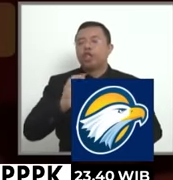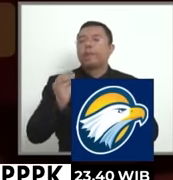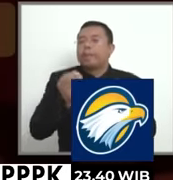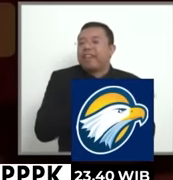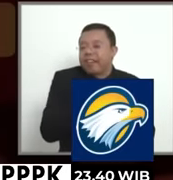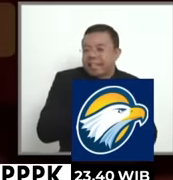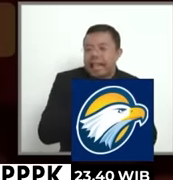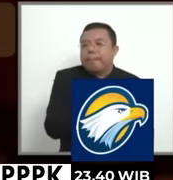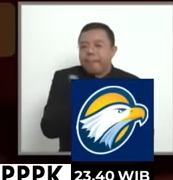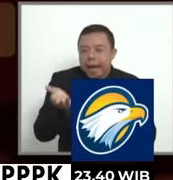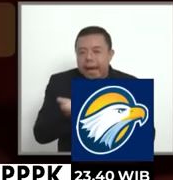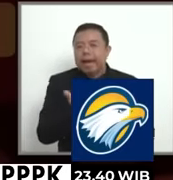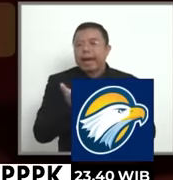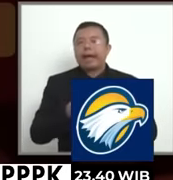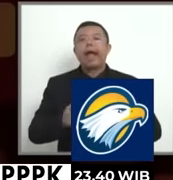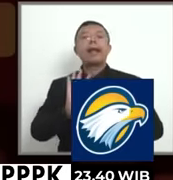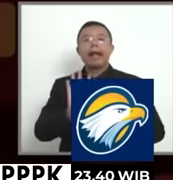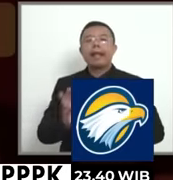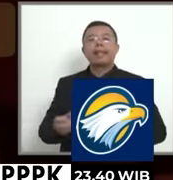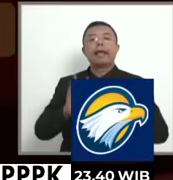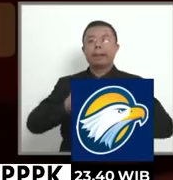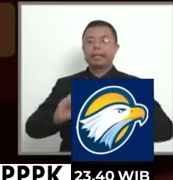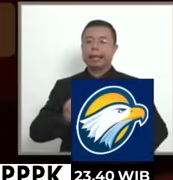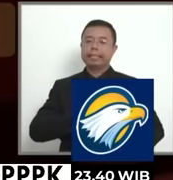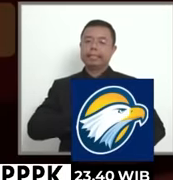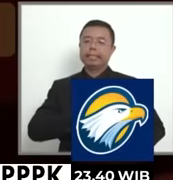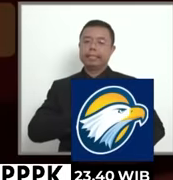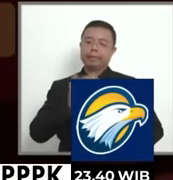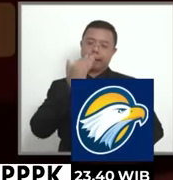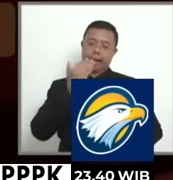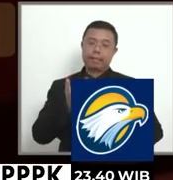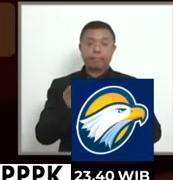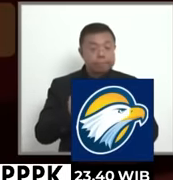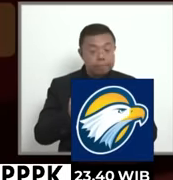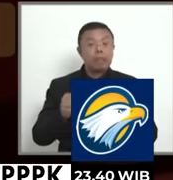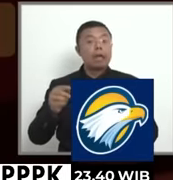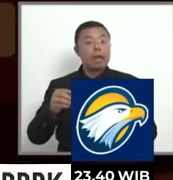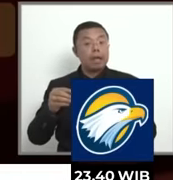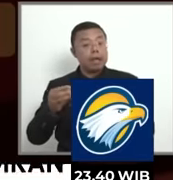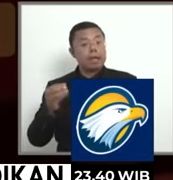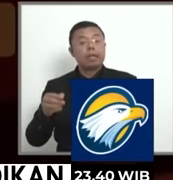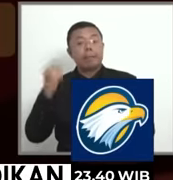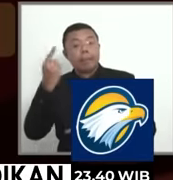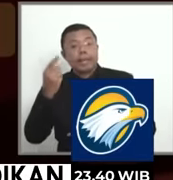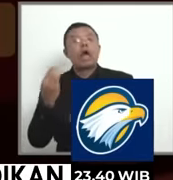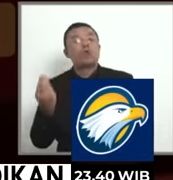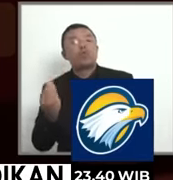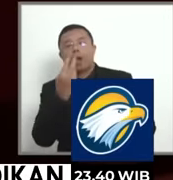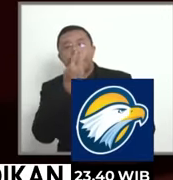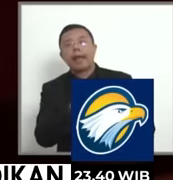fasilitasi mereka yang akan mengerjakan begitu birokrasi tinggal duduk untuk